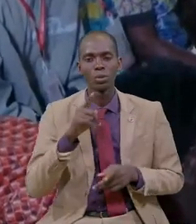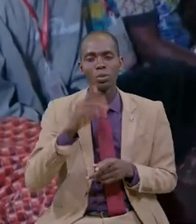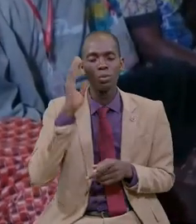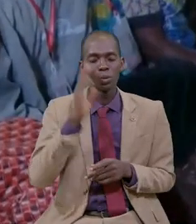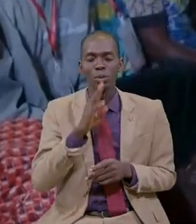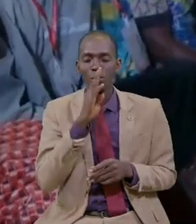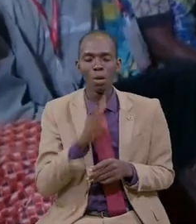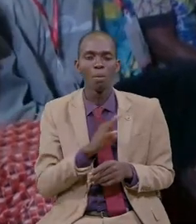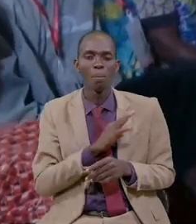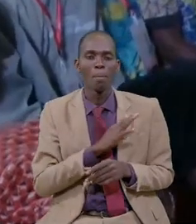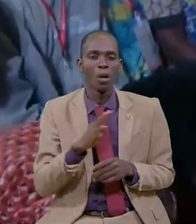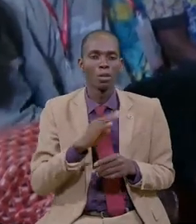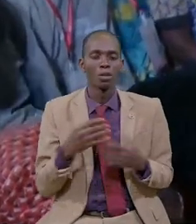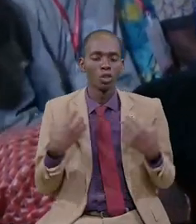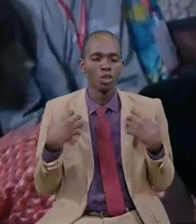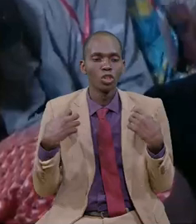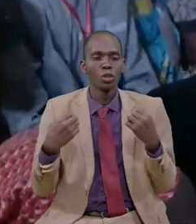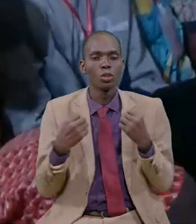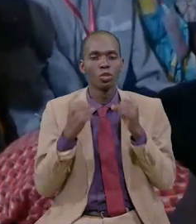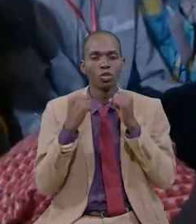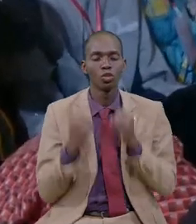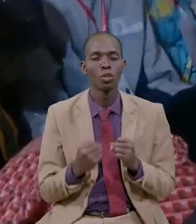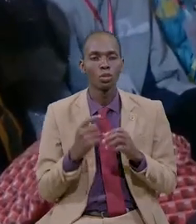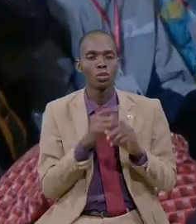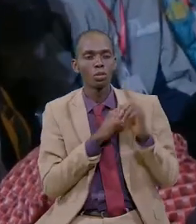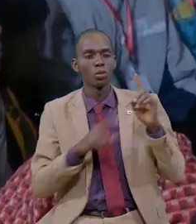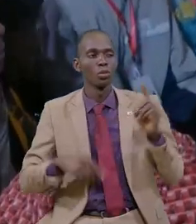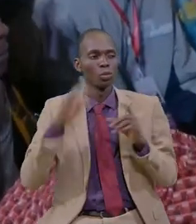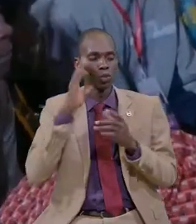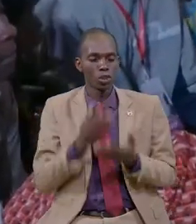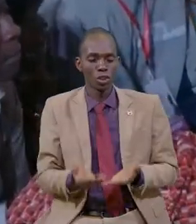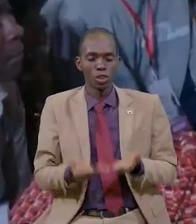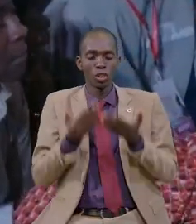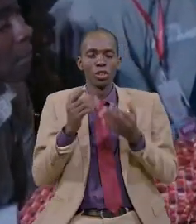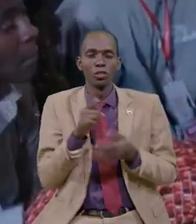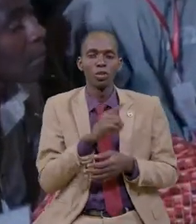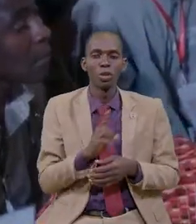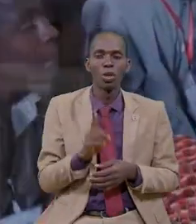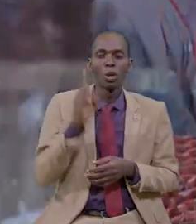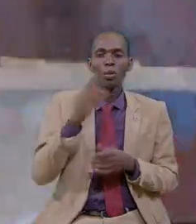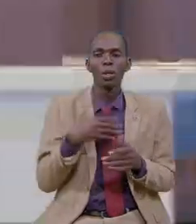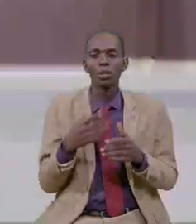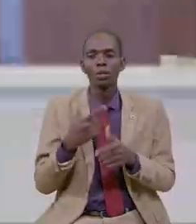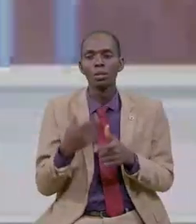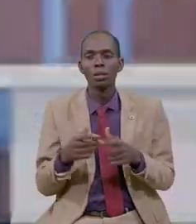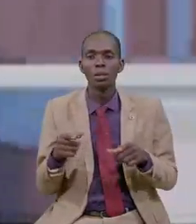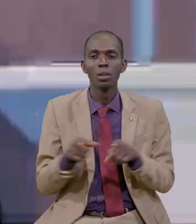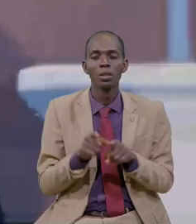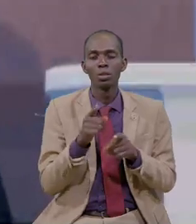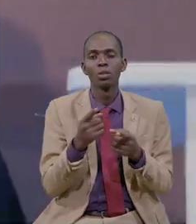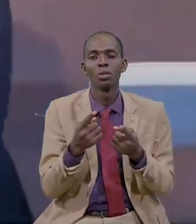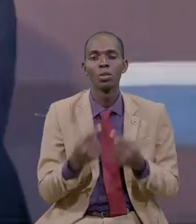seras audacieux, tu seras fort. Le Seigneur va t'élever. Et comme tu viens,